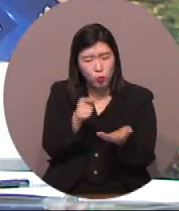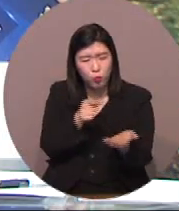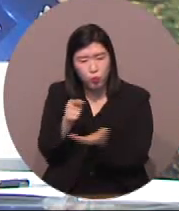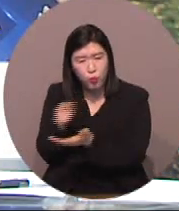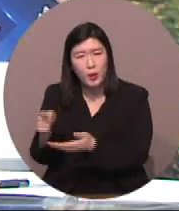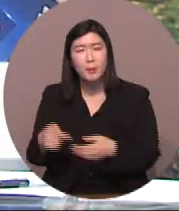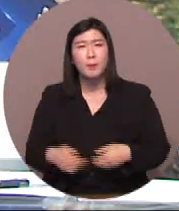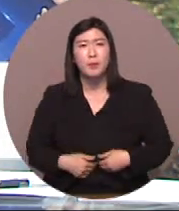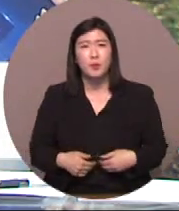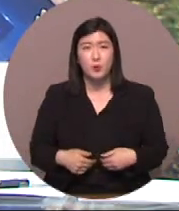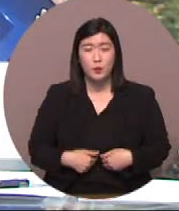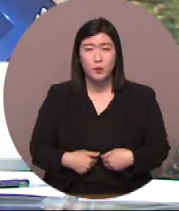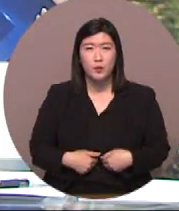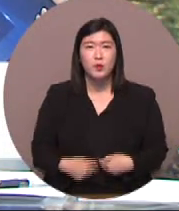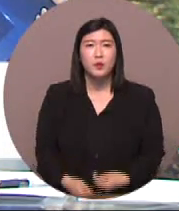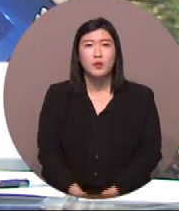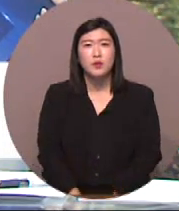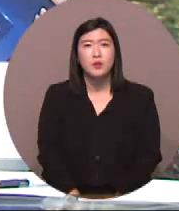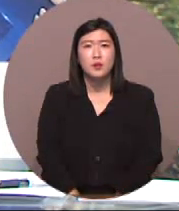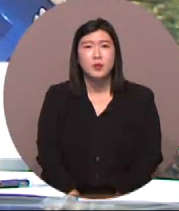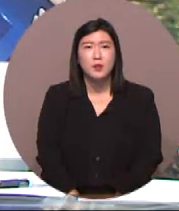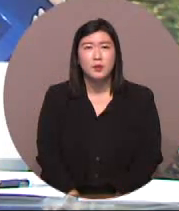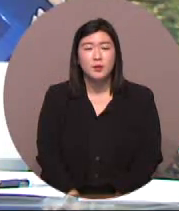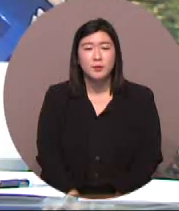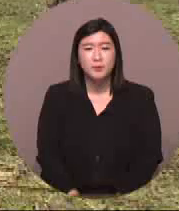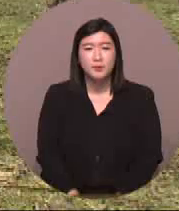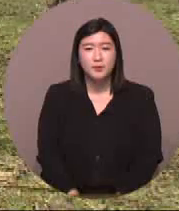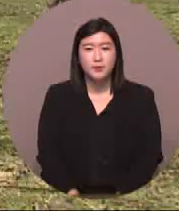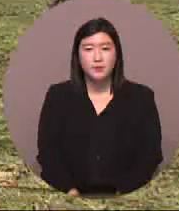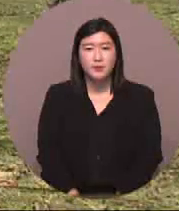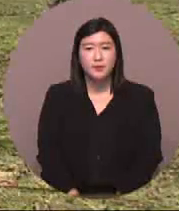방제를 해야 합니다 김광현 기자 입니다